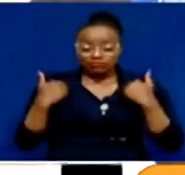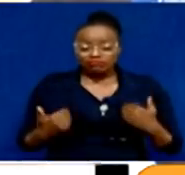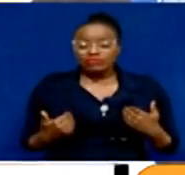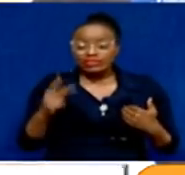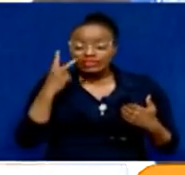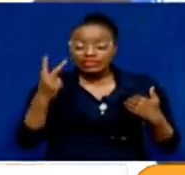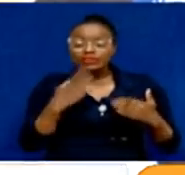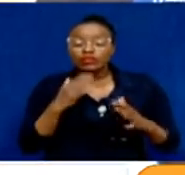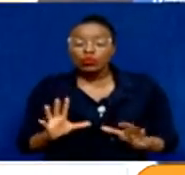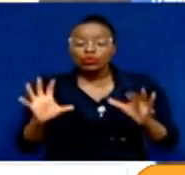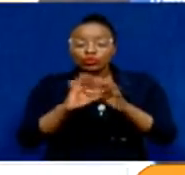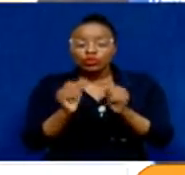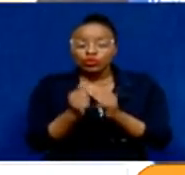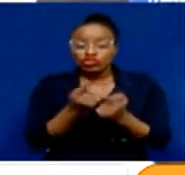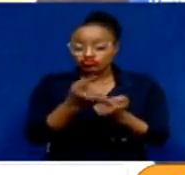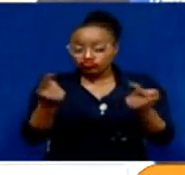nikioja kujiunga na nyinyi